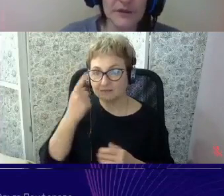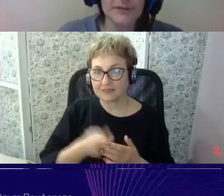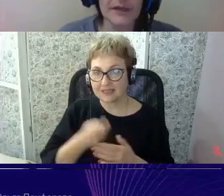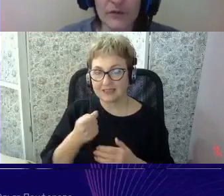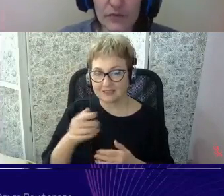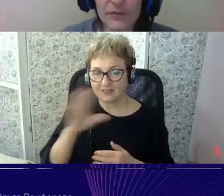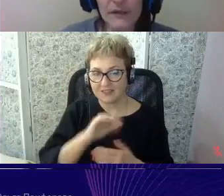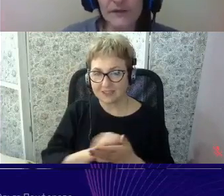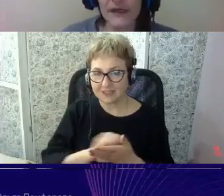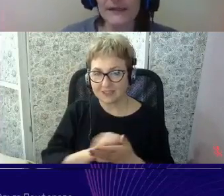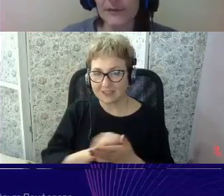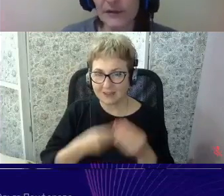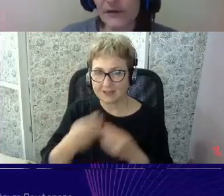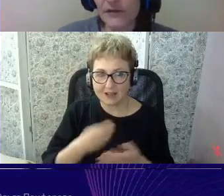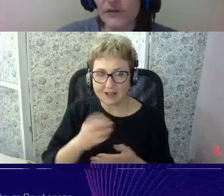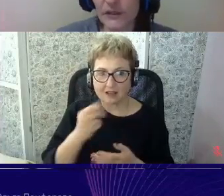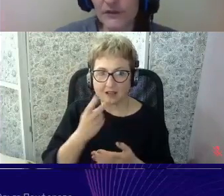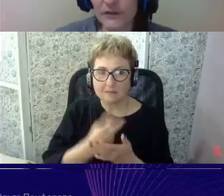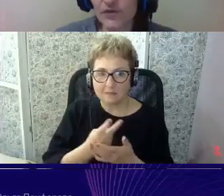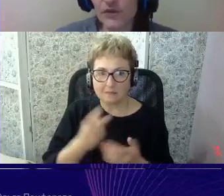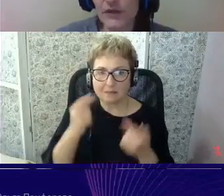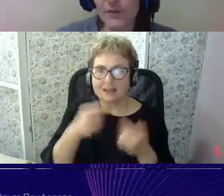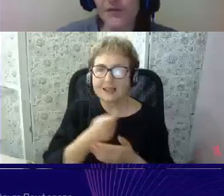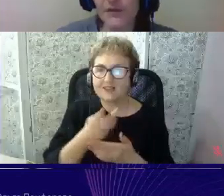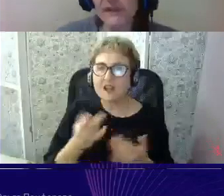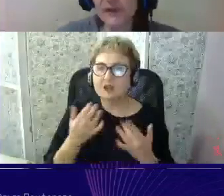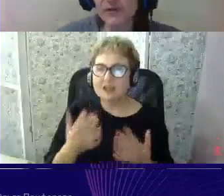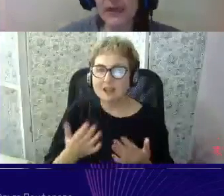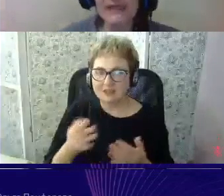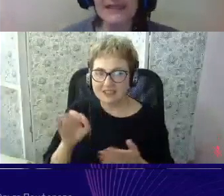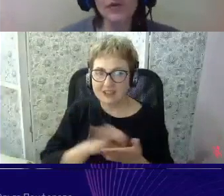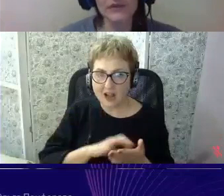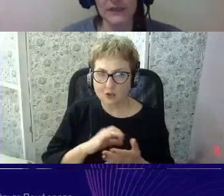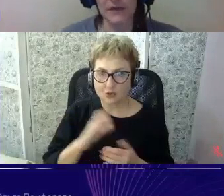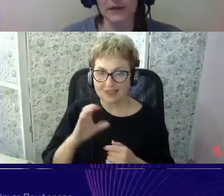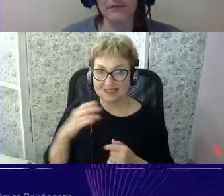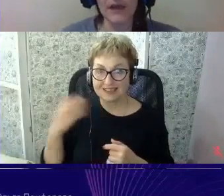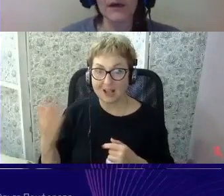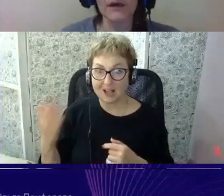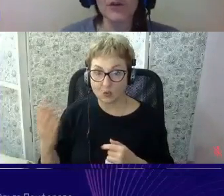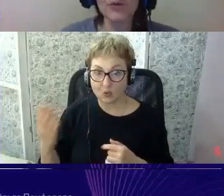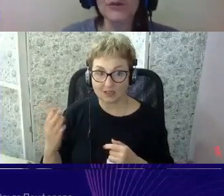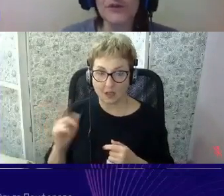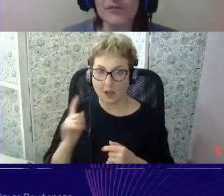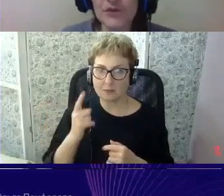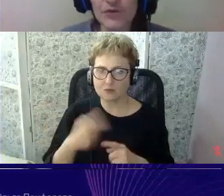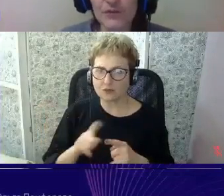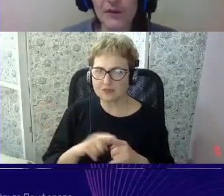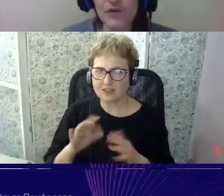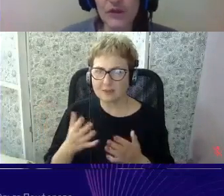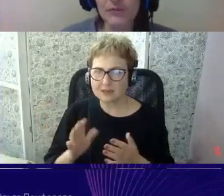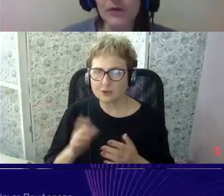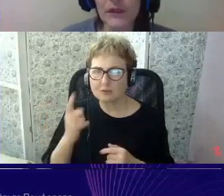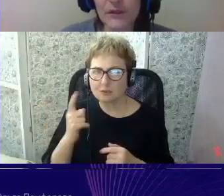заявляется весь пакет документов и когда предъявляются соответствующие требования сразу, с одной стороны, почему этого не